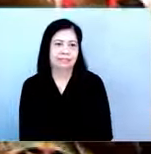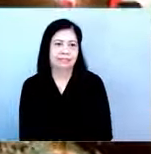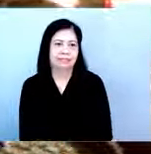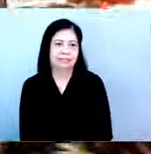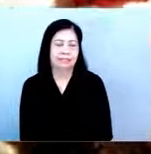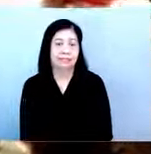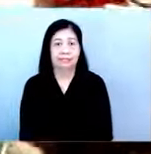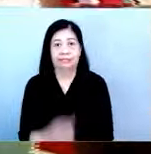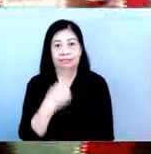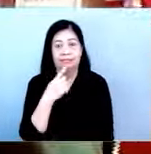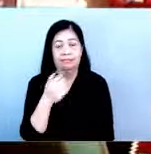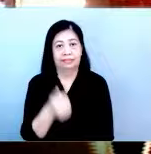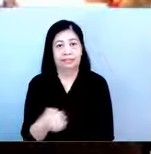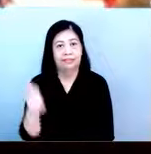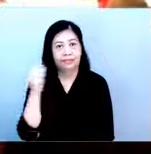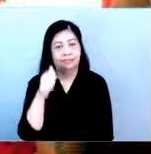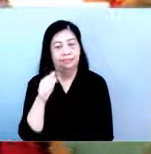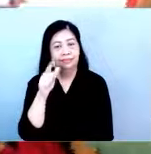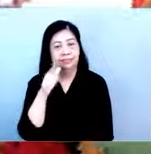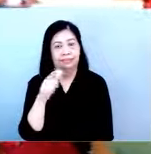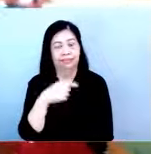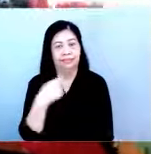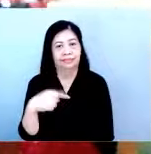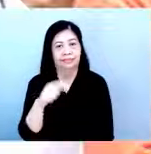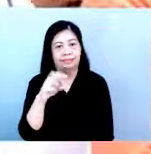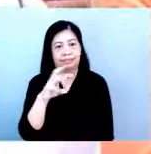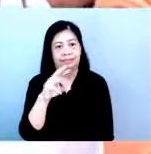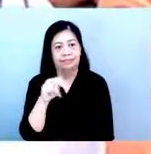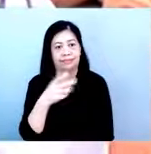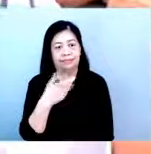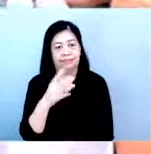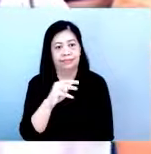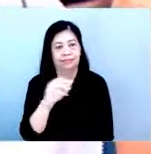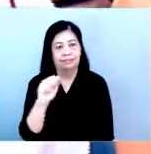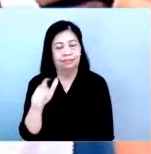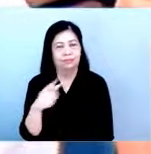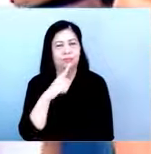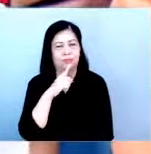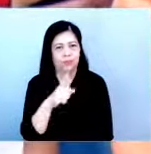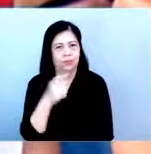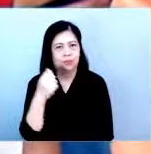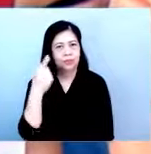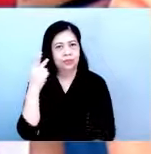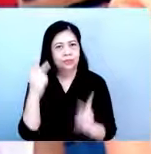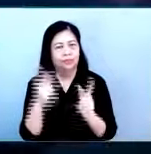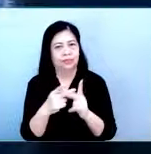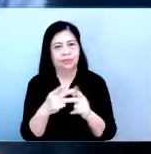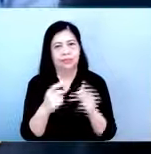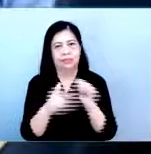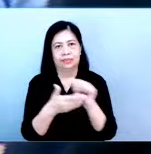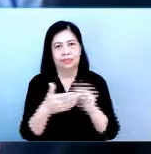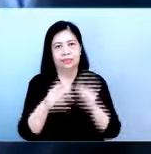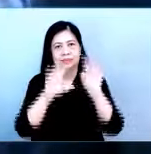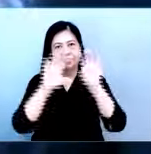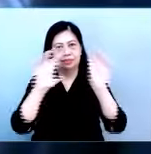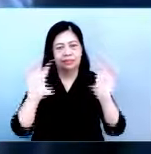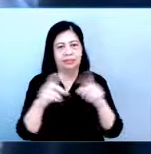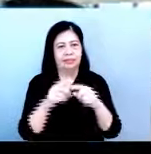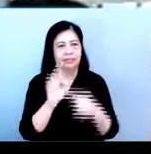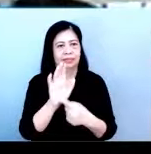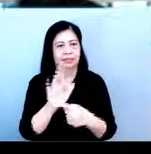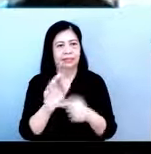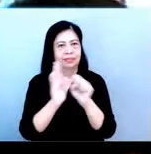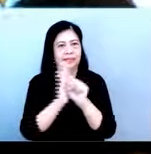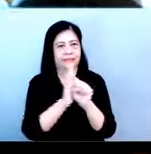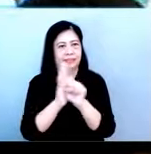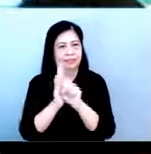Ayon sa pamunuan ng mall na may pakulo ng wooden dragon, sinadya nila ang ganitong art installation para magsilbing simbolo